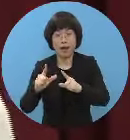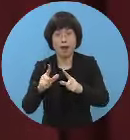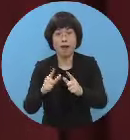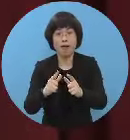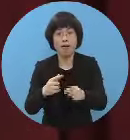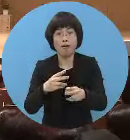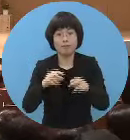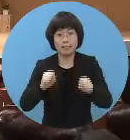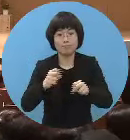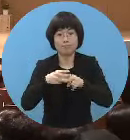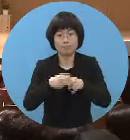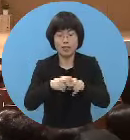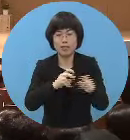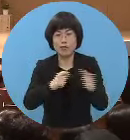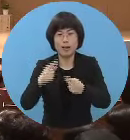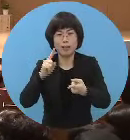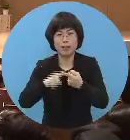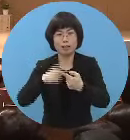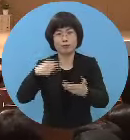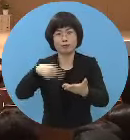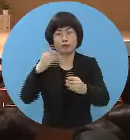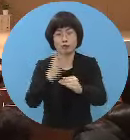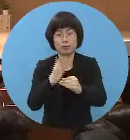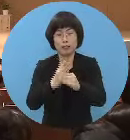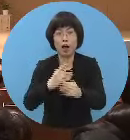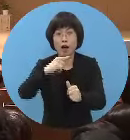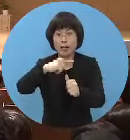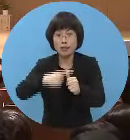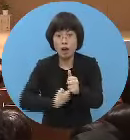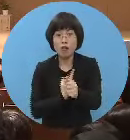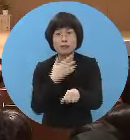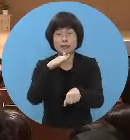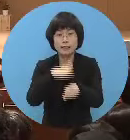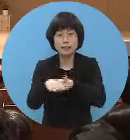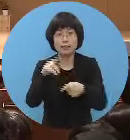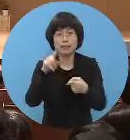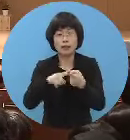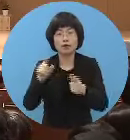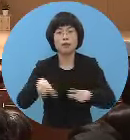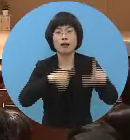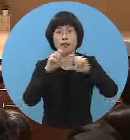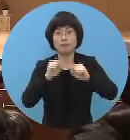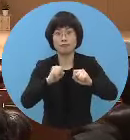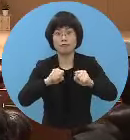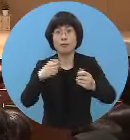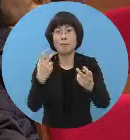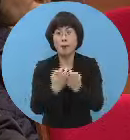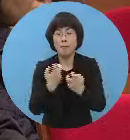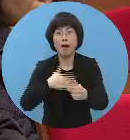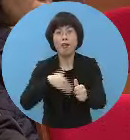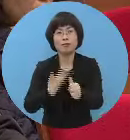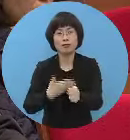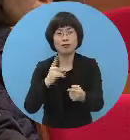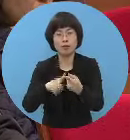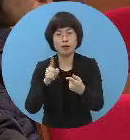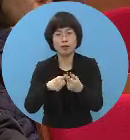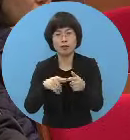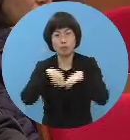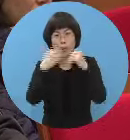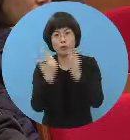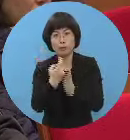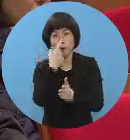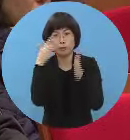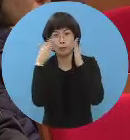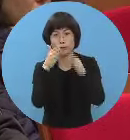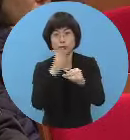스타일리스트인 이효재 강사의 살림살이에 대한 이야기입니다. 자연주의 살림꾼의 생생한 이야기가 무르익고 수강생들은 시간